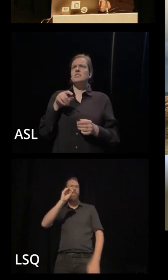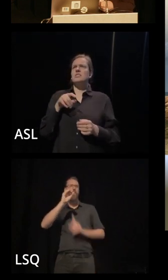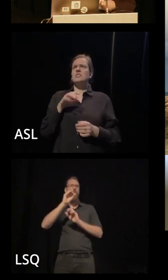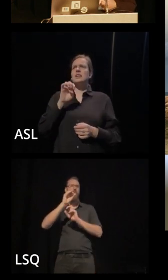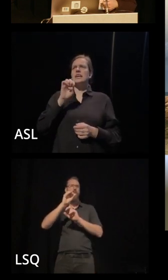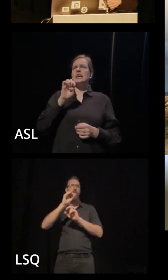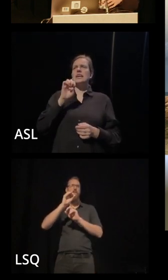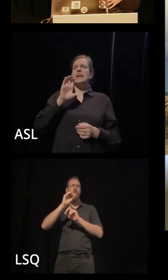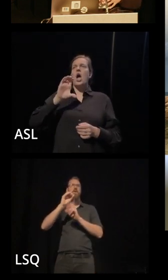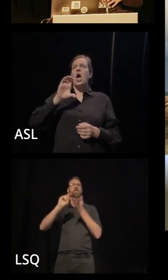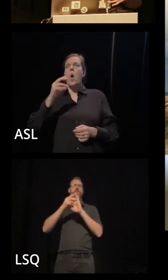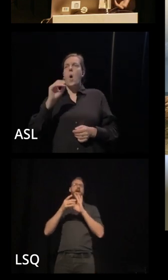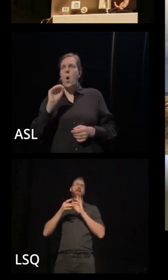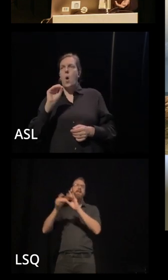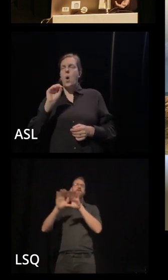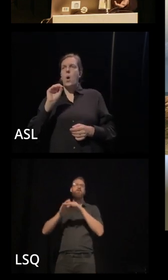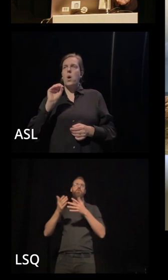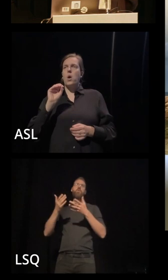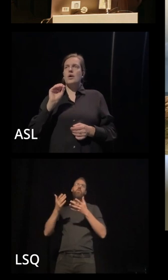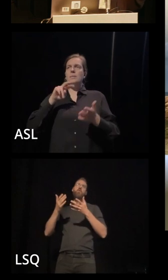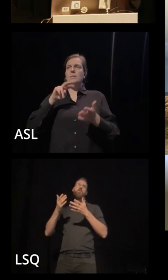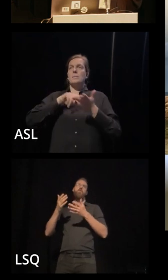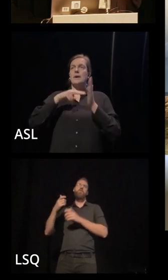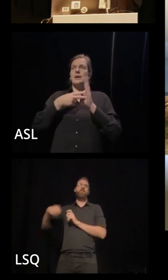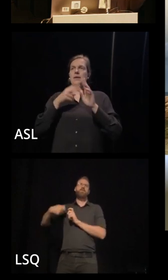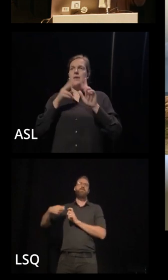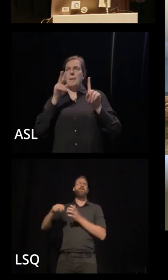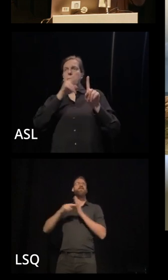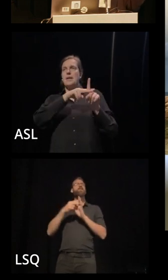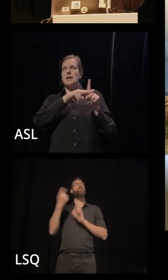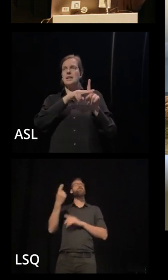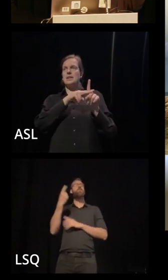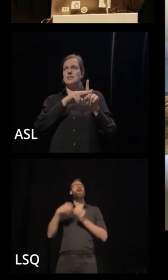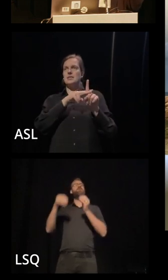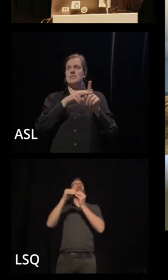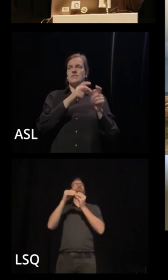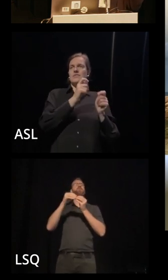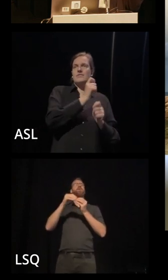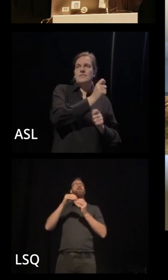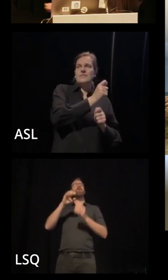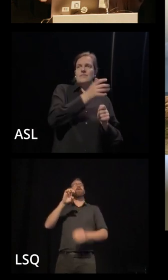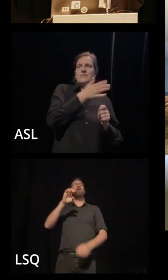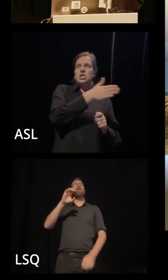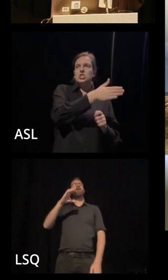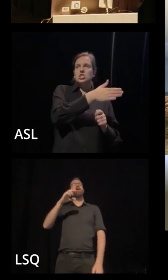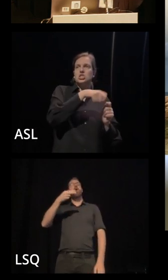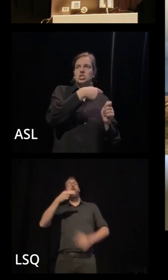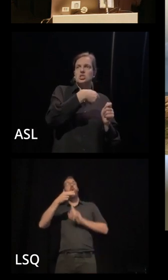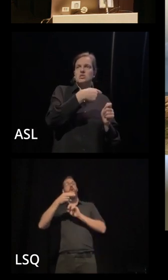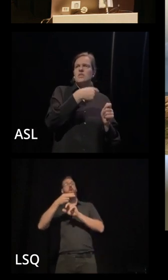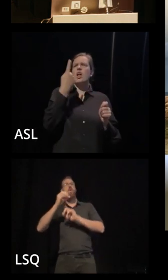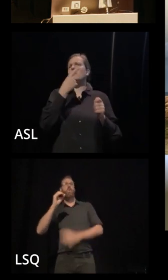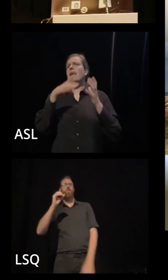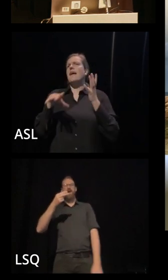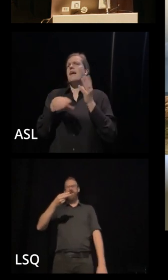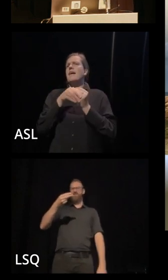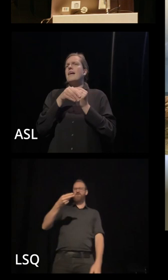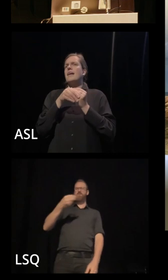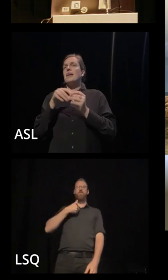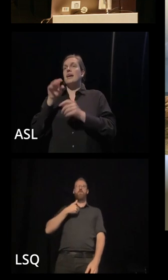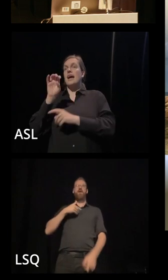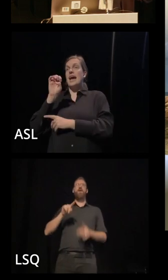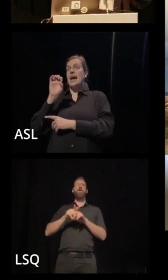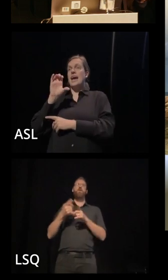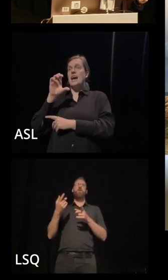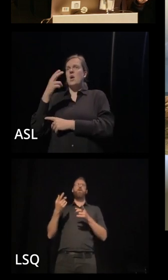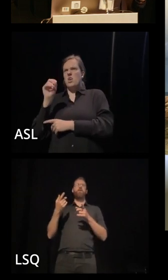maritimes, pêcheurs. Donc, en ajoutant un H, déformation professionnelle, la barre du H est devenue une barre de trapèze. Le 2 est devenu un acrobate qui s'est accroché à la